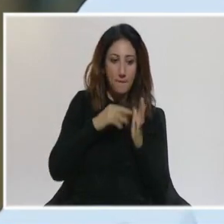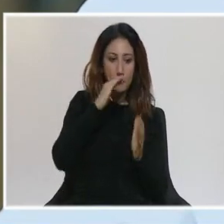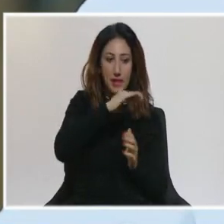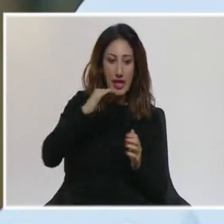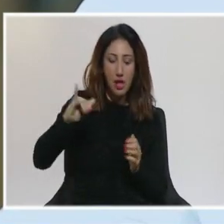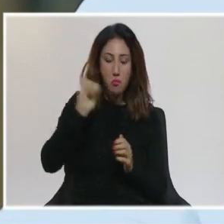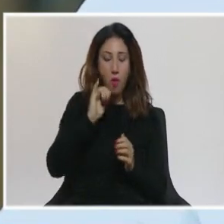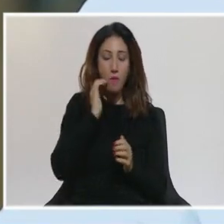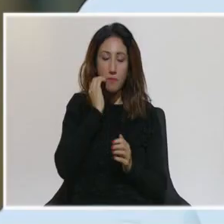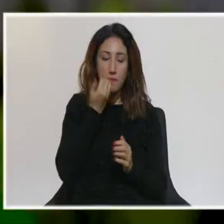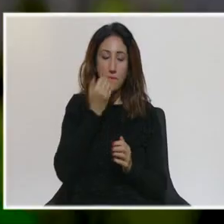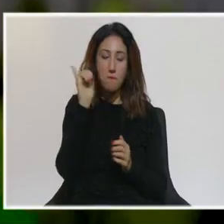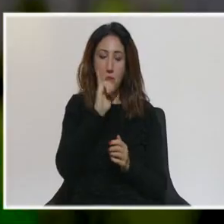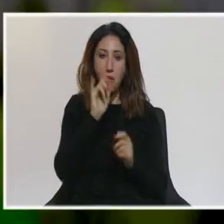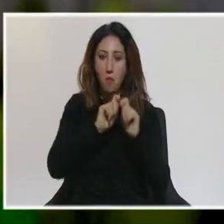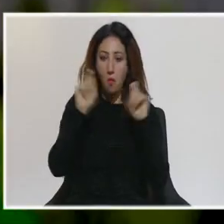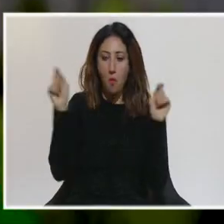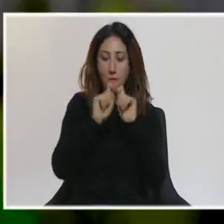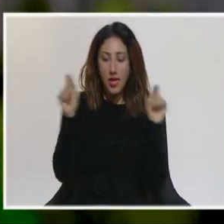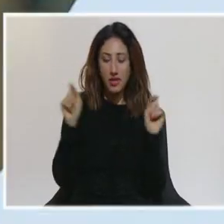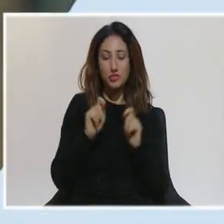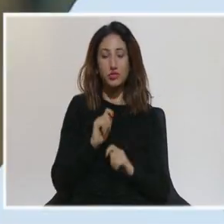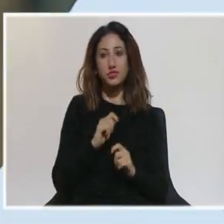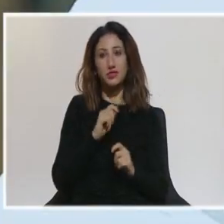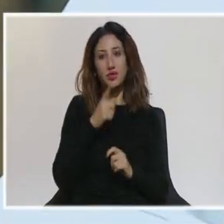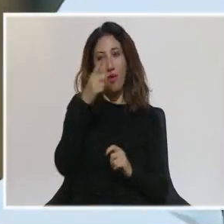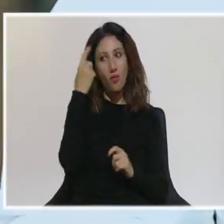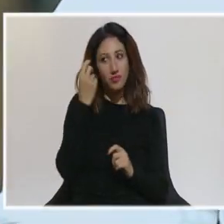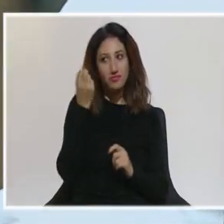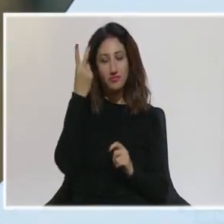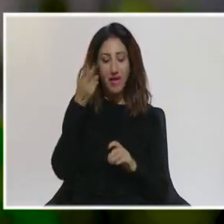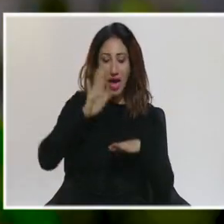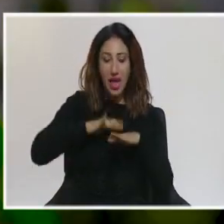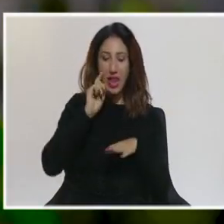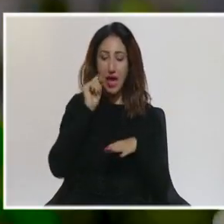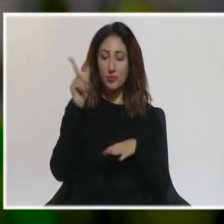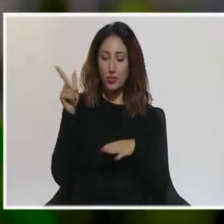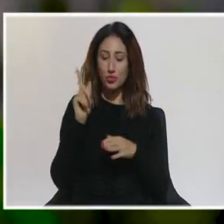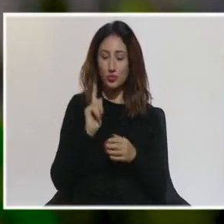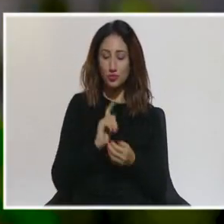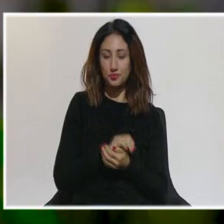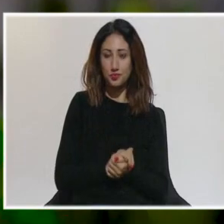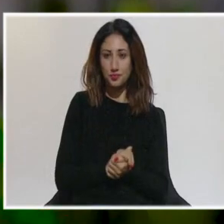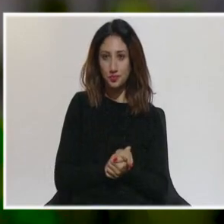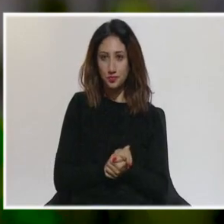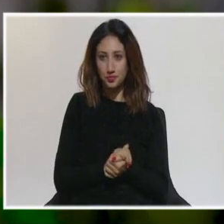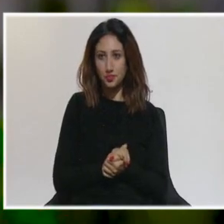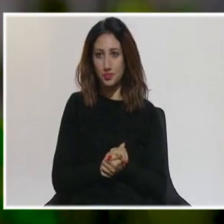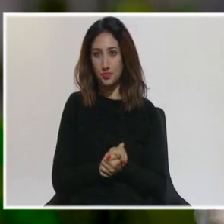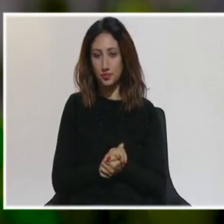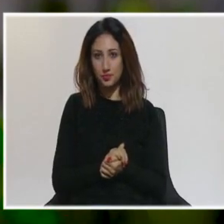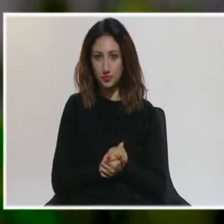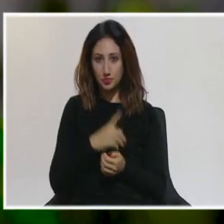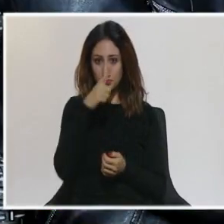الطعام والقماش. الله عليك أبويا. الله يا أخي أبويا، ده أبويا. طب علاقتك إيه بالسوشيال ميديا؟ أنا شايفك ما شاء الله عندك